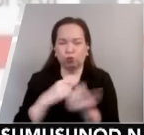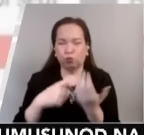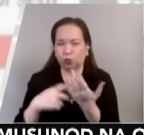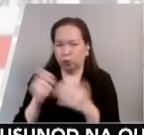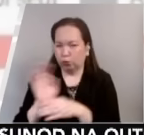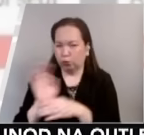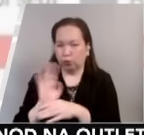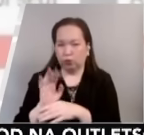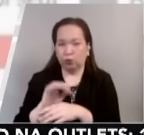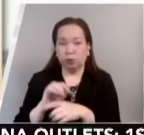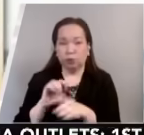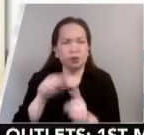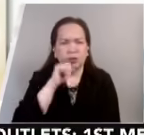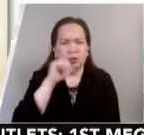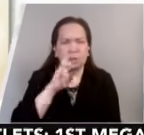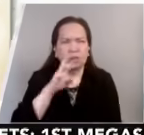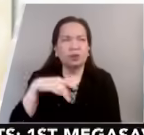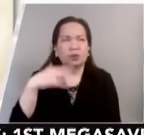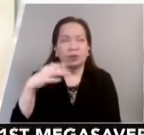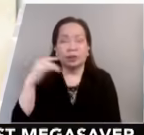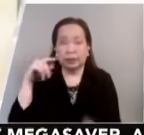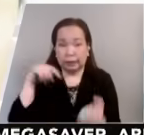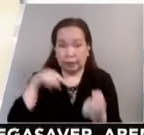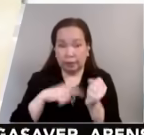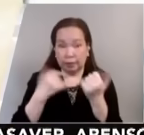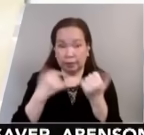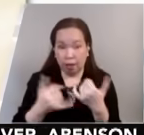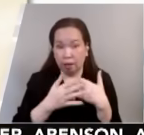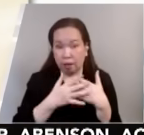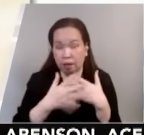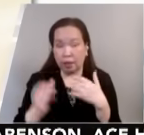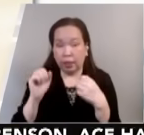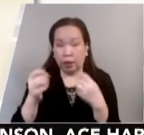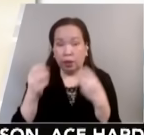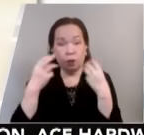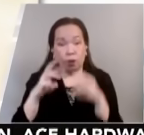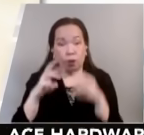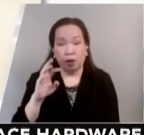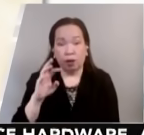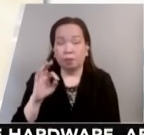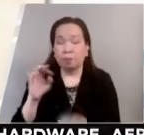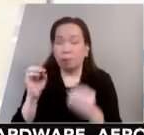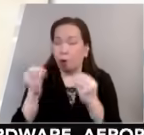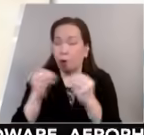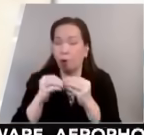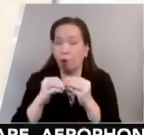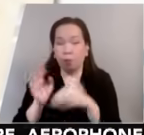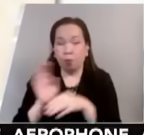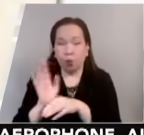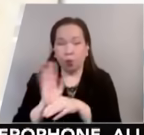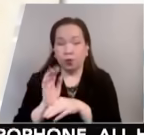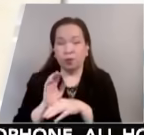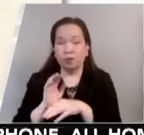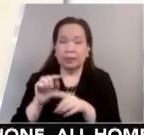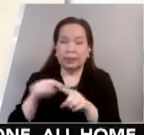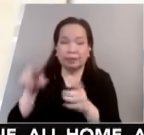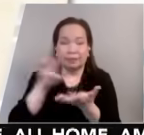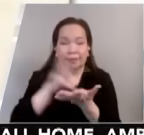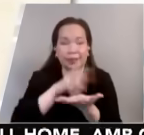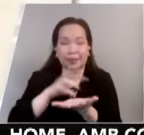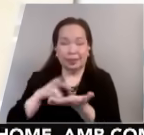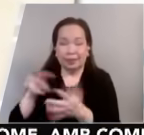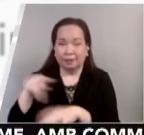pero Don't worry dahil simula ngayong araw ay mapapanood ang Firefly sa mas marami pang sinihan sa iba't ibang bahagi ng bansa sa isang